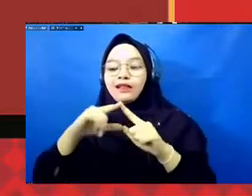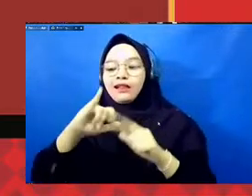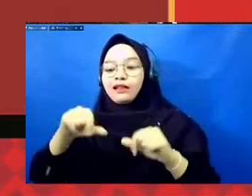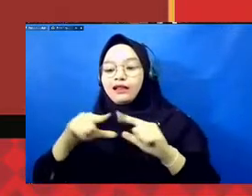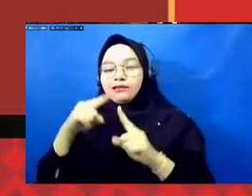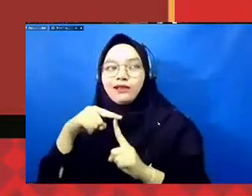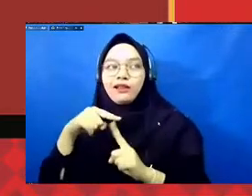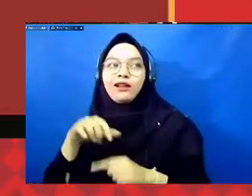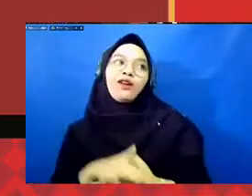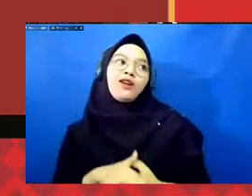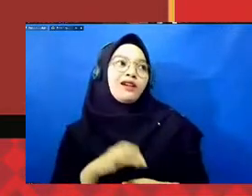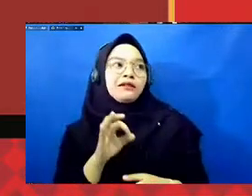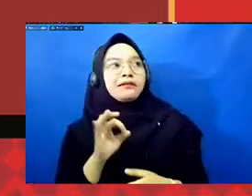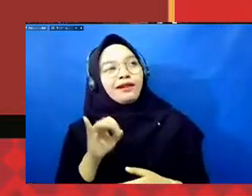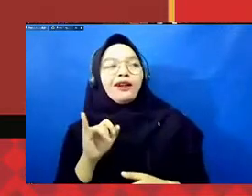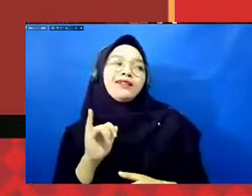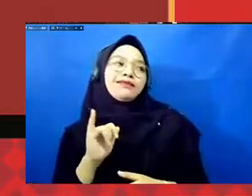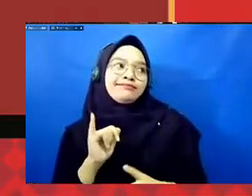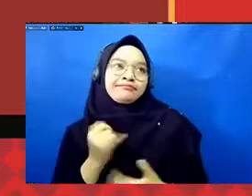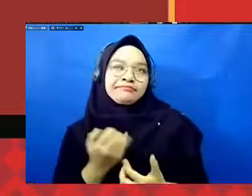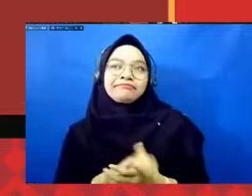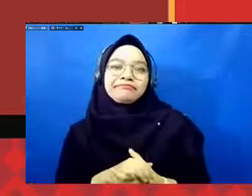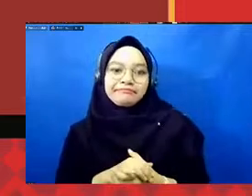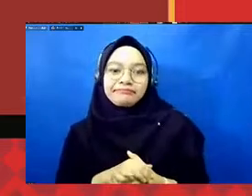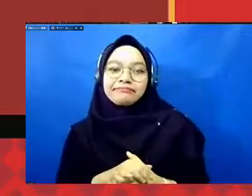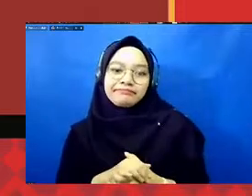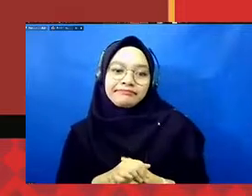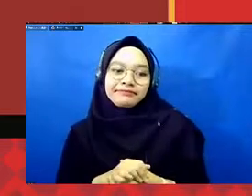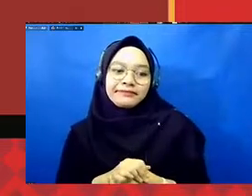hadir di Oh, begitu. Iya.